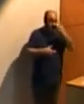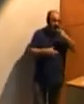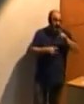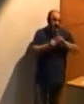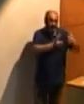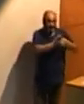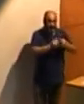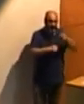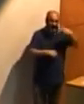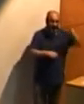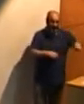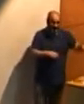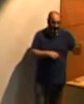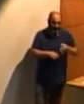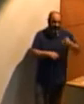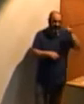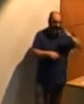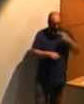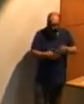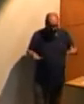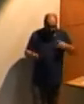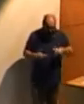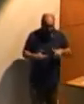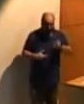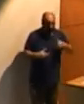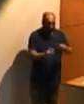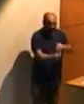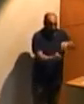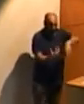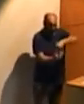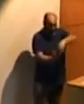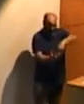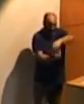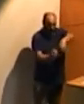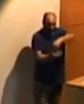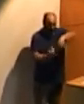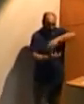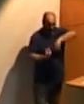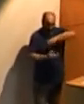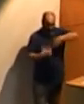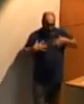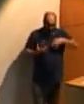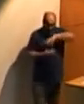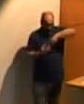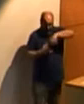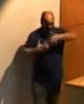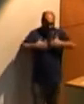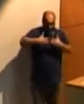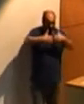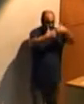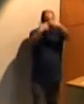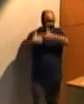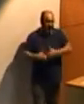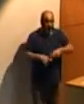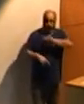d'empédocle de l'univers qu'une seule substance diversement modifié on pourrait dire mais les mélanger une seule substance matériel nous sommes donc